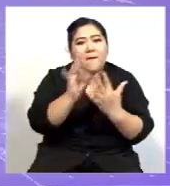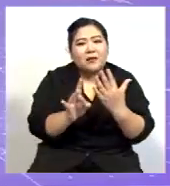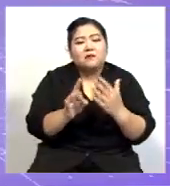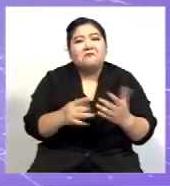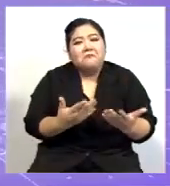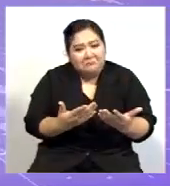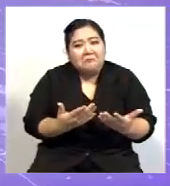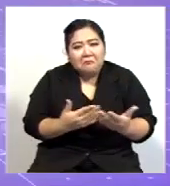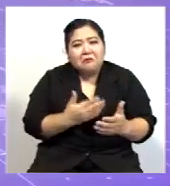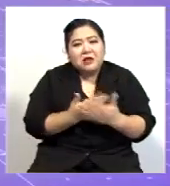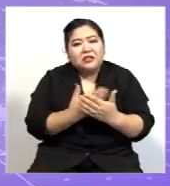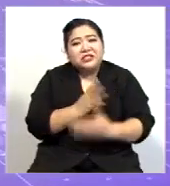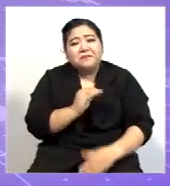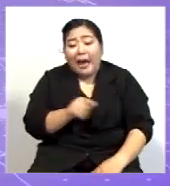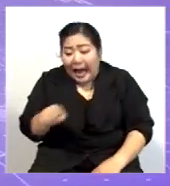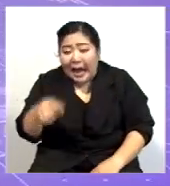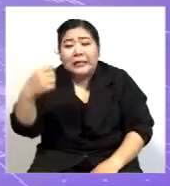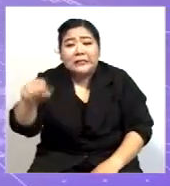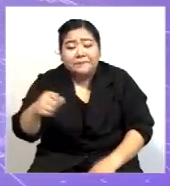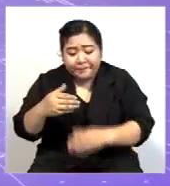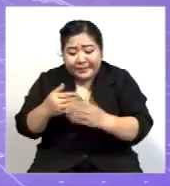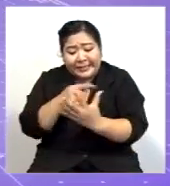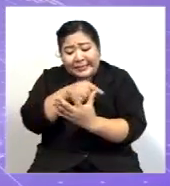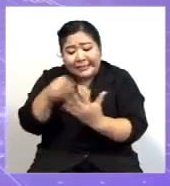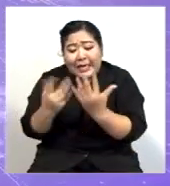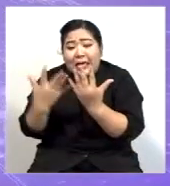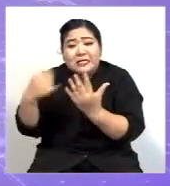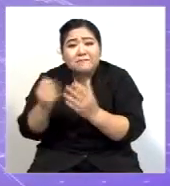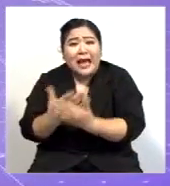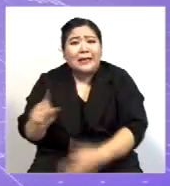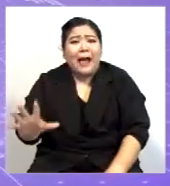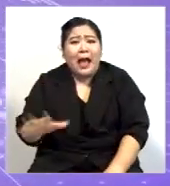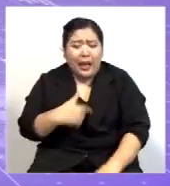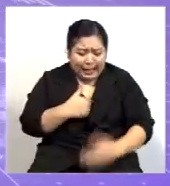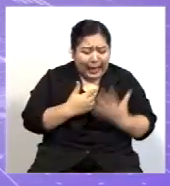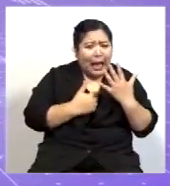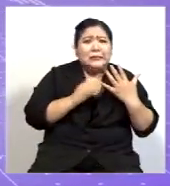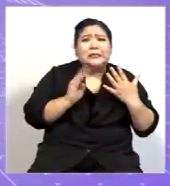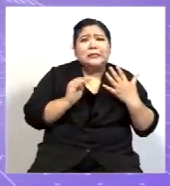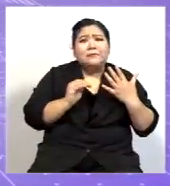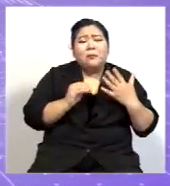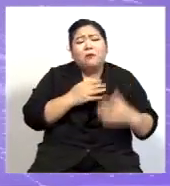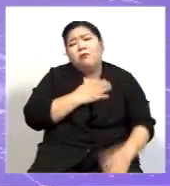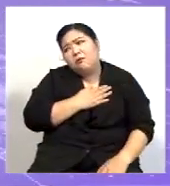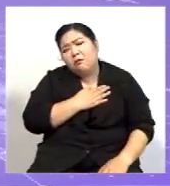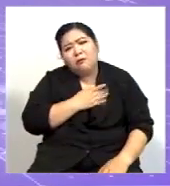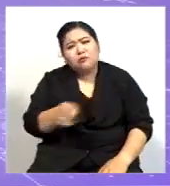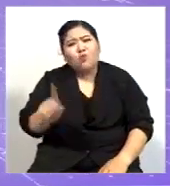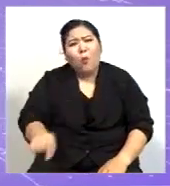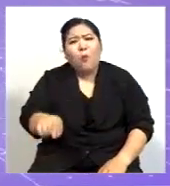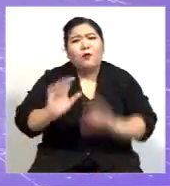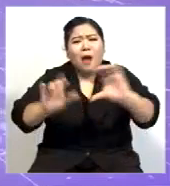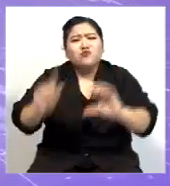าณชิ้นละ8บาท ดิฉันไม่อยากคิดเลขเลย ชิ้นละ8บาท ชิ้นละ8บาทถ้า